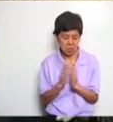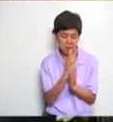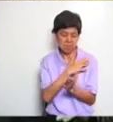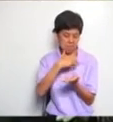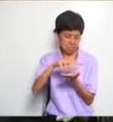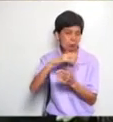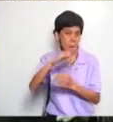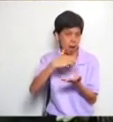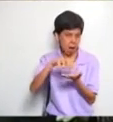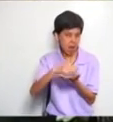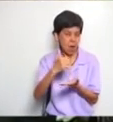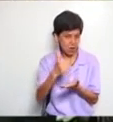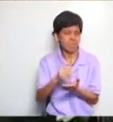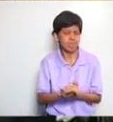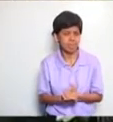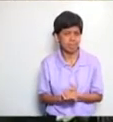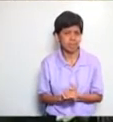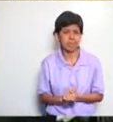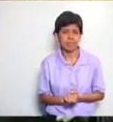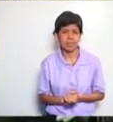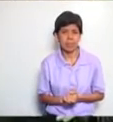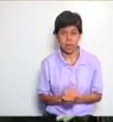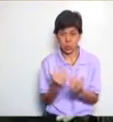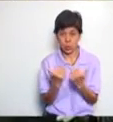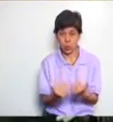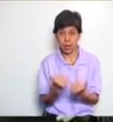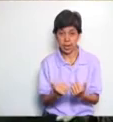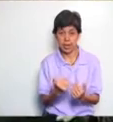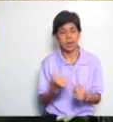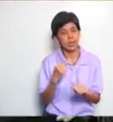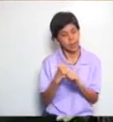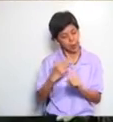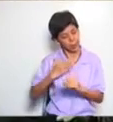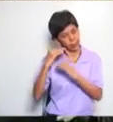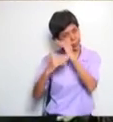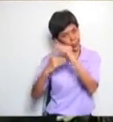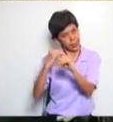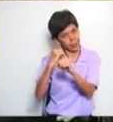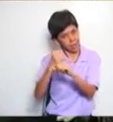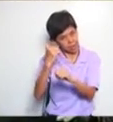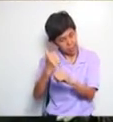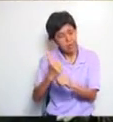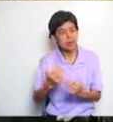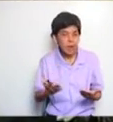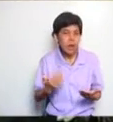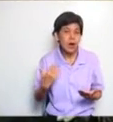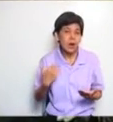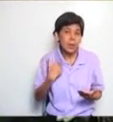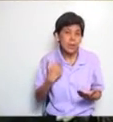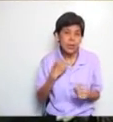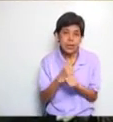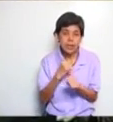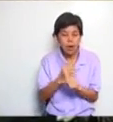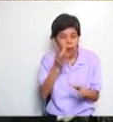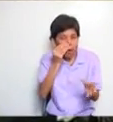จะทยัตอนบายอทีโอเคนะครัส Entscheidungท่ครับวันนี้รจากตเ จะได้พัฒนาตัวเองจะได้แก้ภรา จัดได้